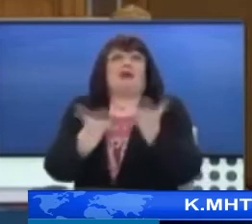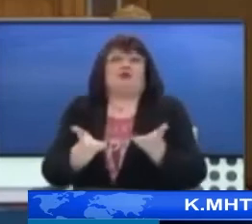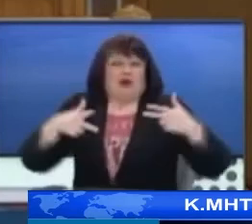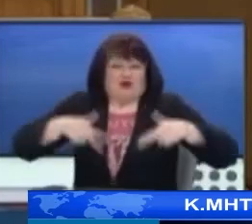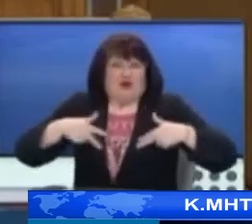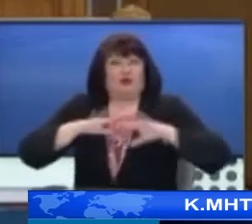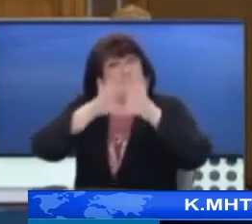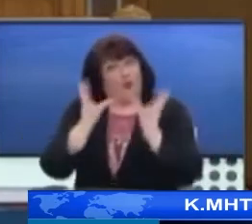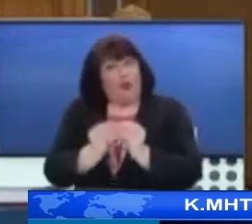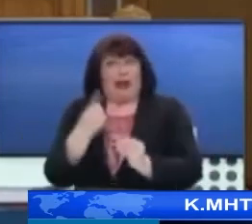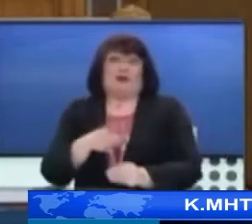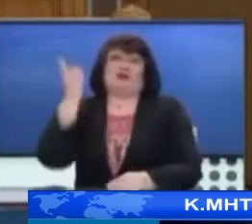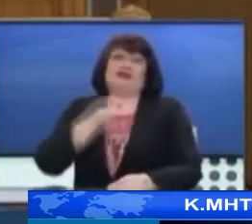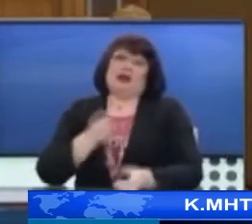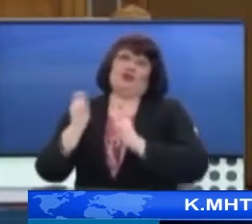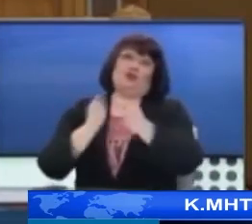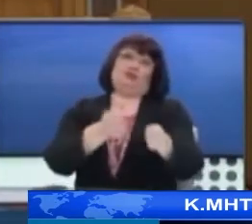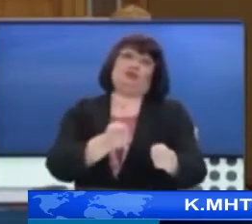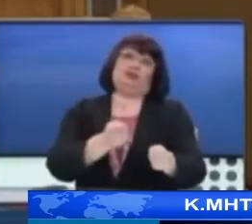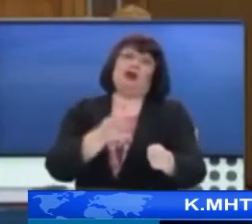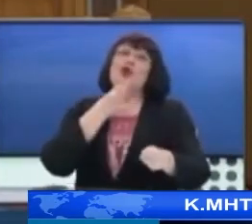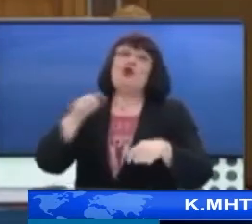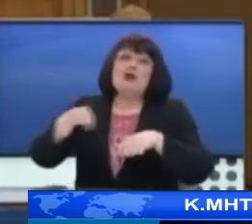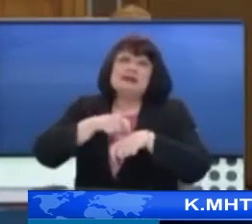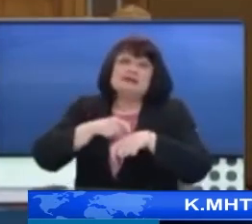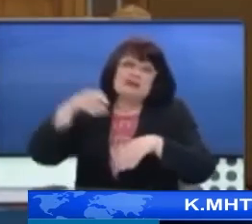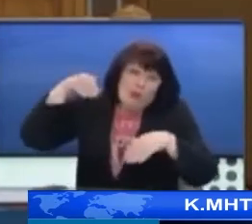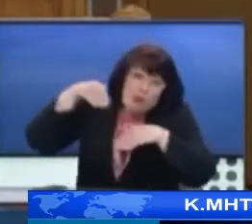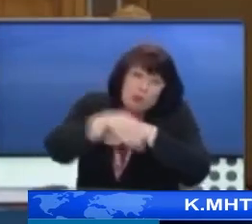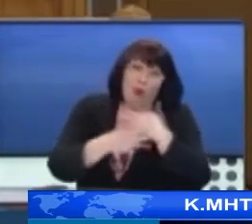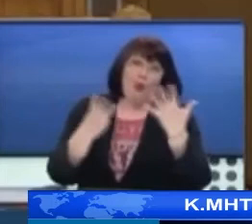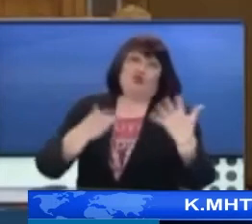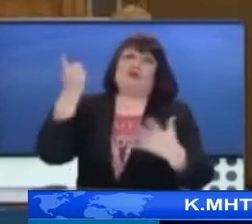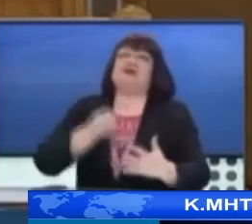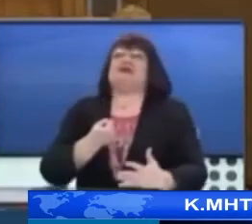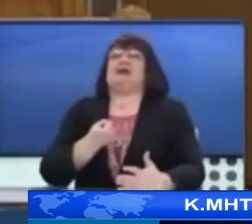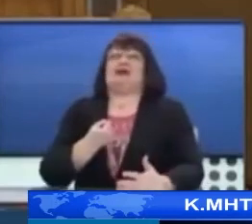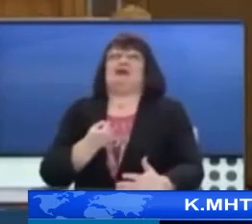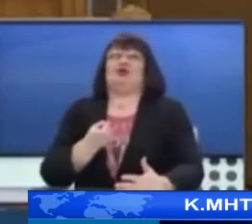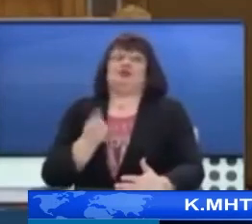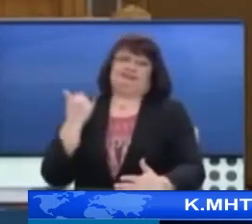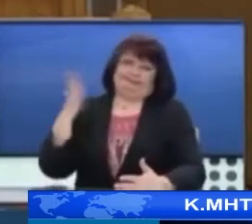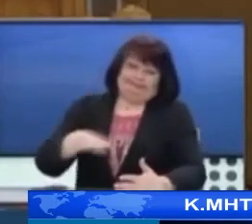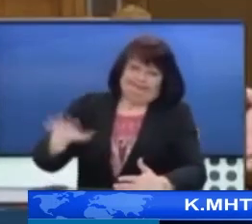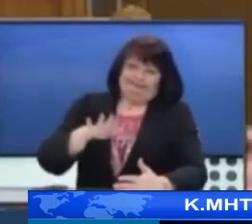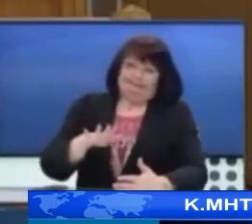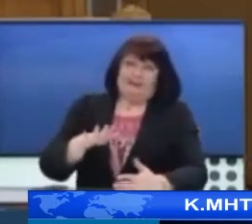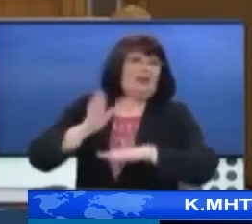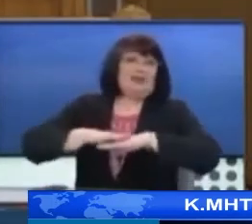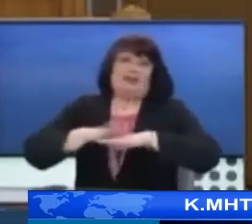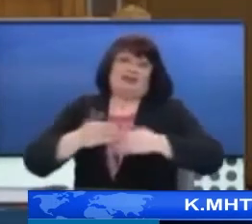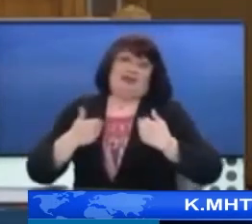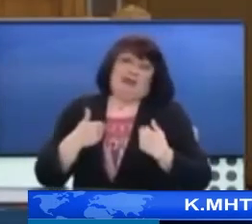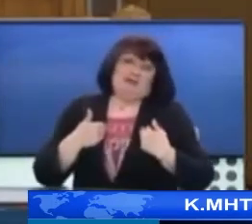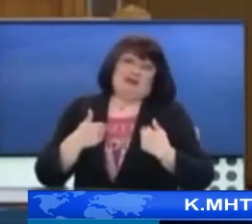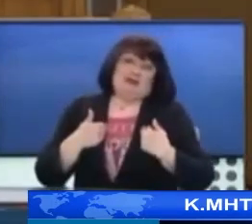έρθει να αναπληρώσει όλη τη ζημιά σε μια ύφεση της τάξης του 8% εξωγενή, την οποία δεν